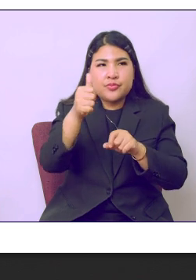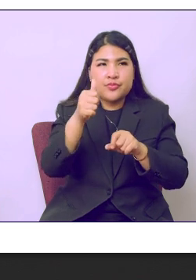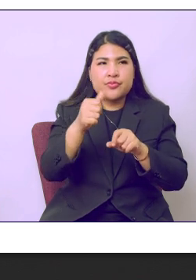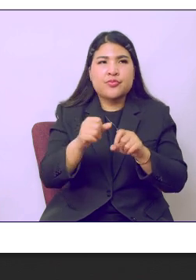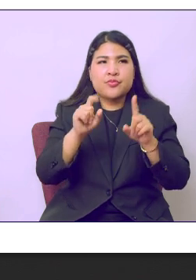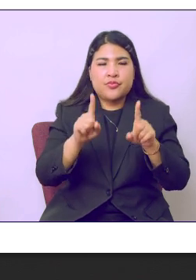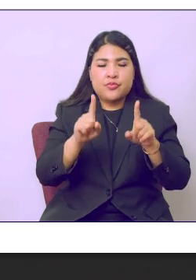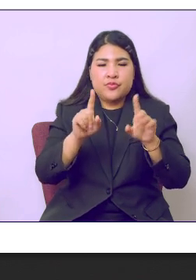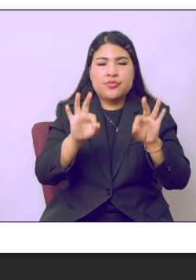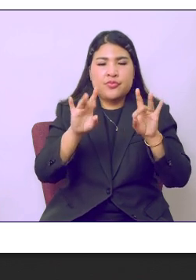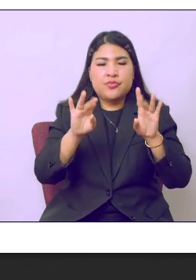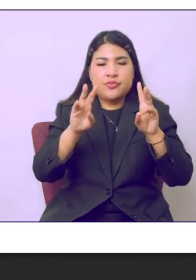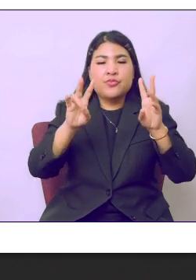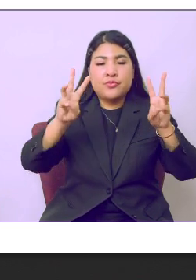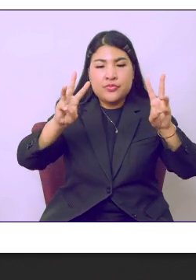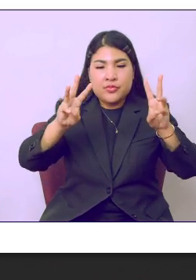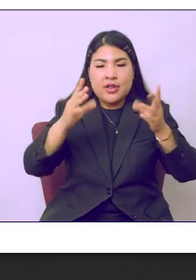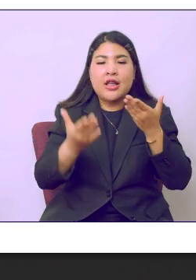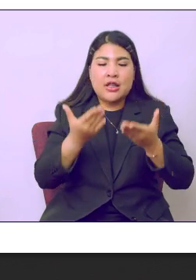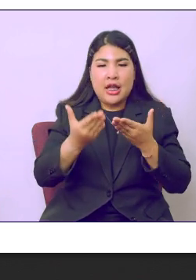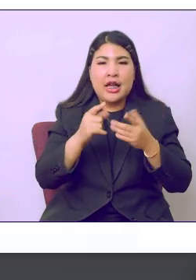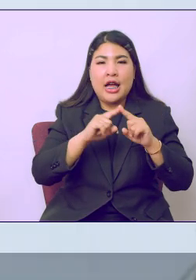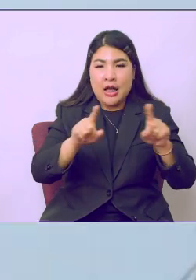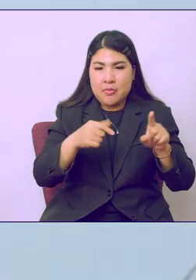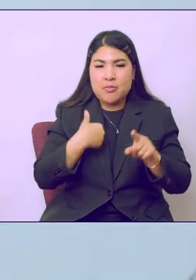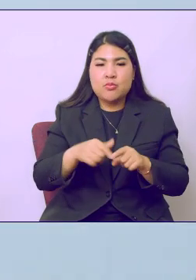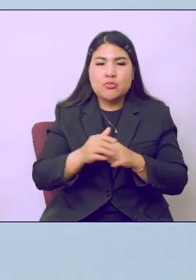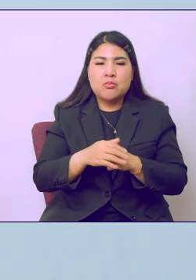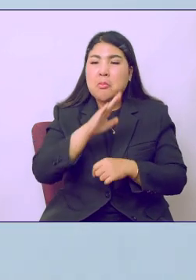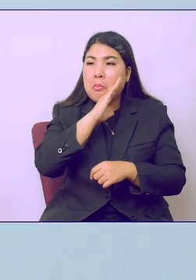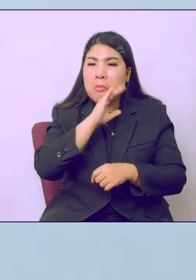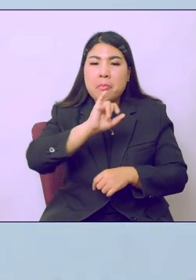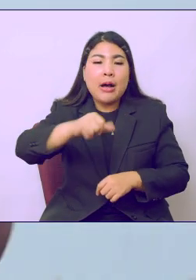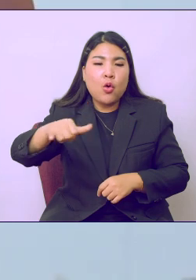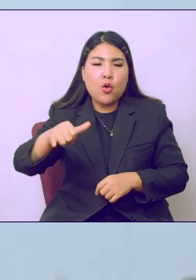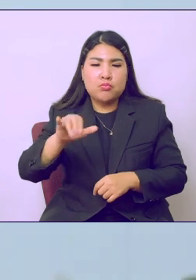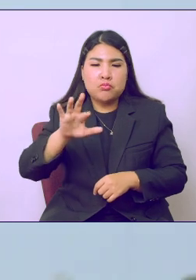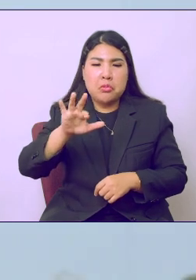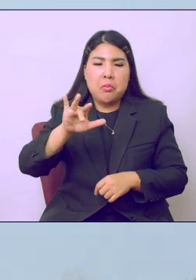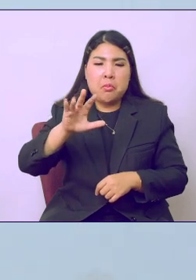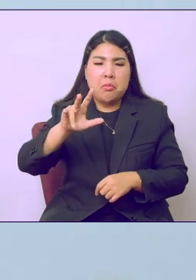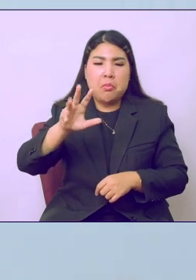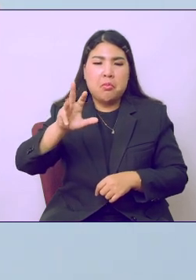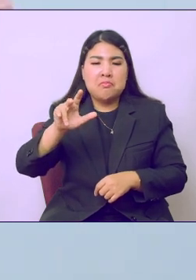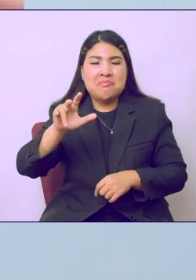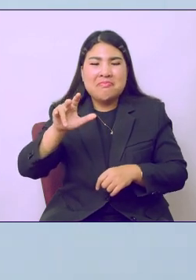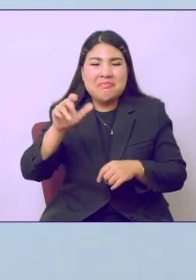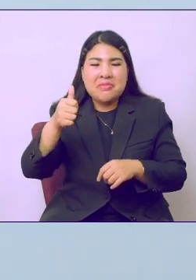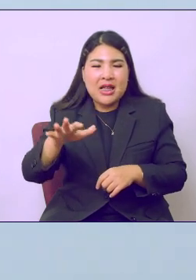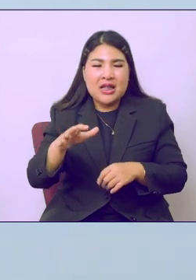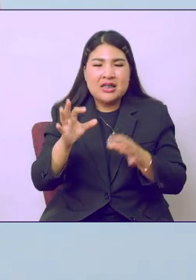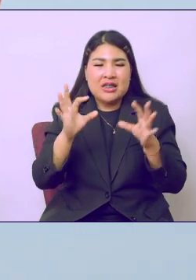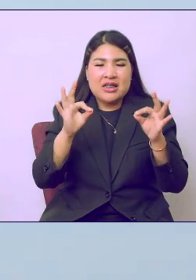เสียงได้ก็เป็นไล่เลยนะครับเดี๋ยวผมก็จะทำให้ดูแบบนึงกับน้องเนี่ยนะครับไม่สามารถเคลื่อนนิ้วอัเนี่ยครับอ่ะสั